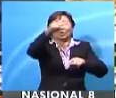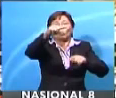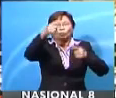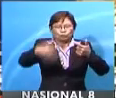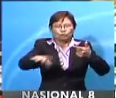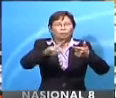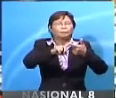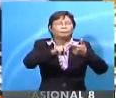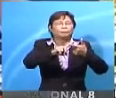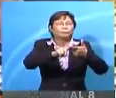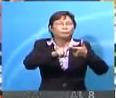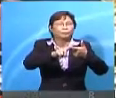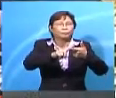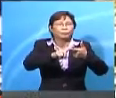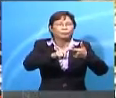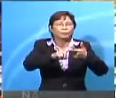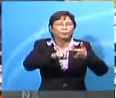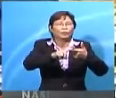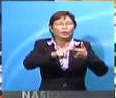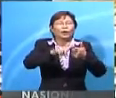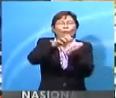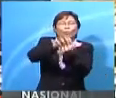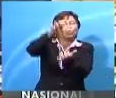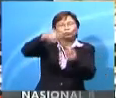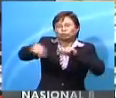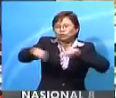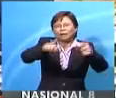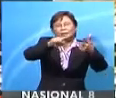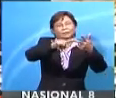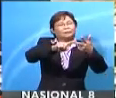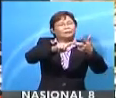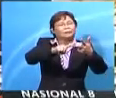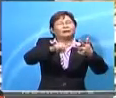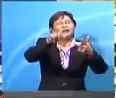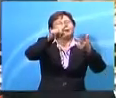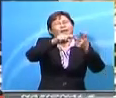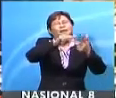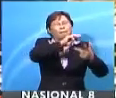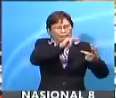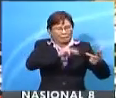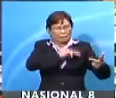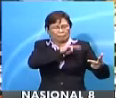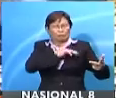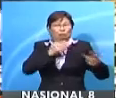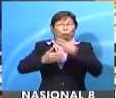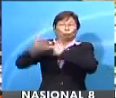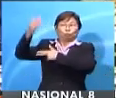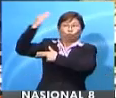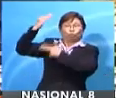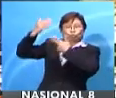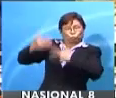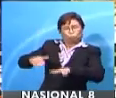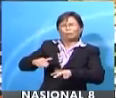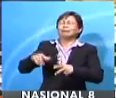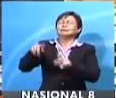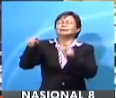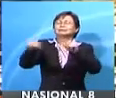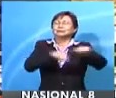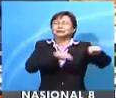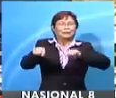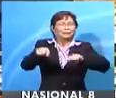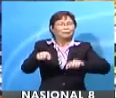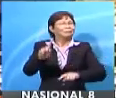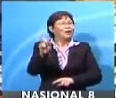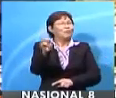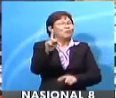diambil tindakan, Pucung sudah diambil tindakan, dan beberapa lagi menteri sebelum saya jadi speaker diambil tindakan. Nothing